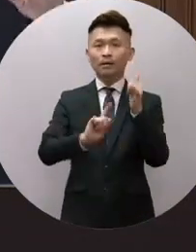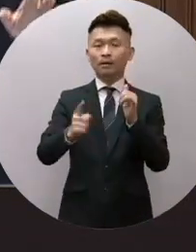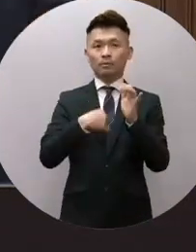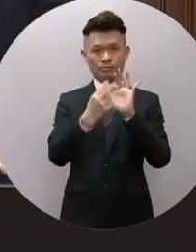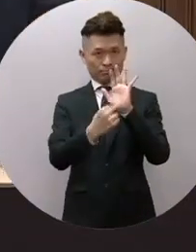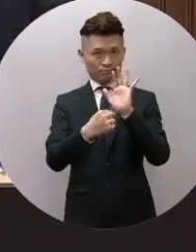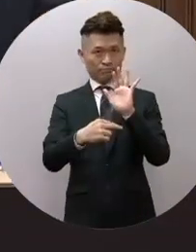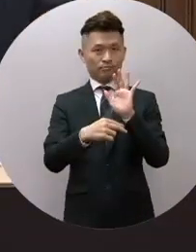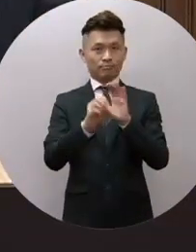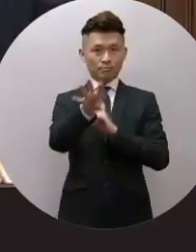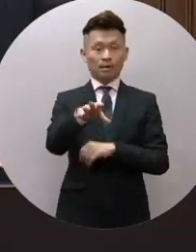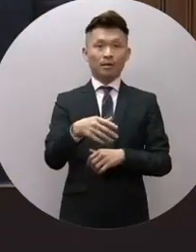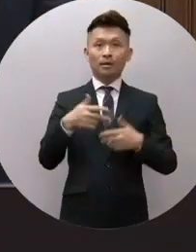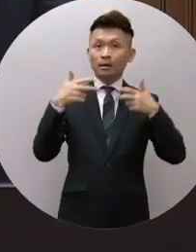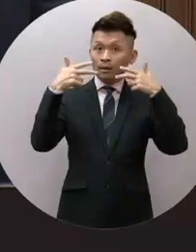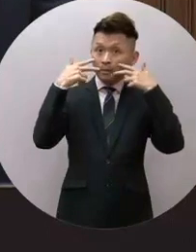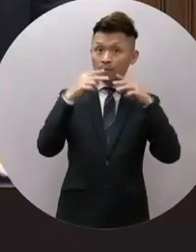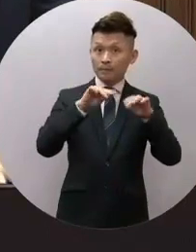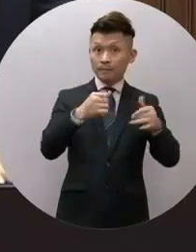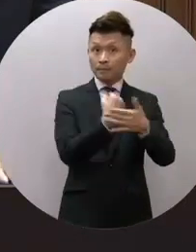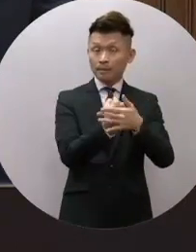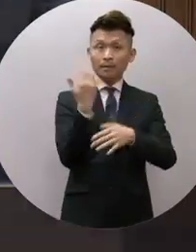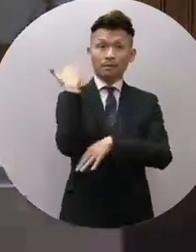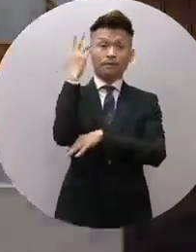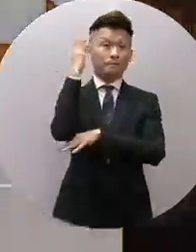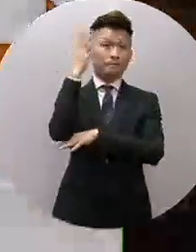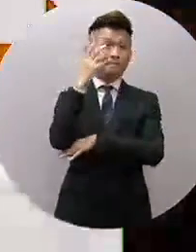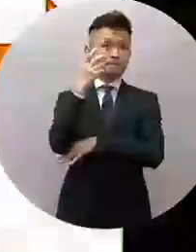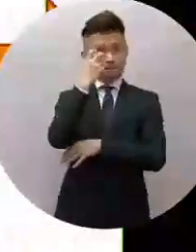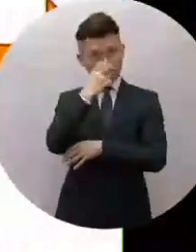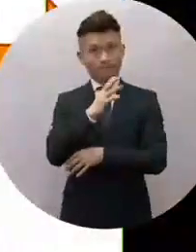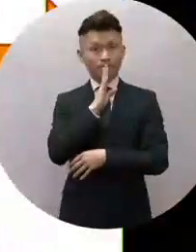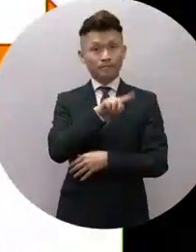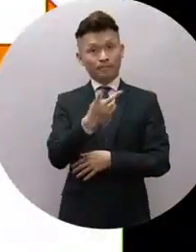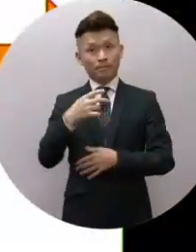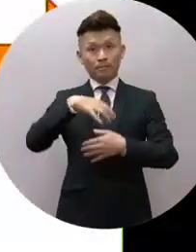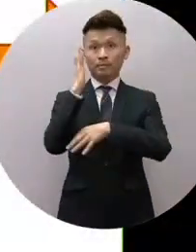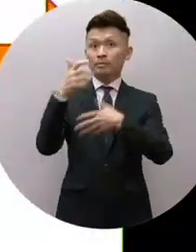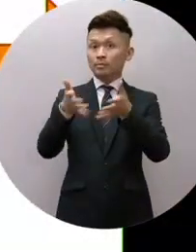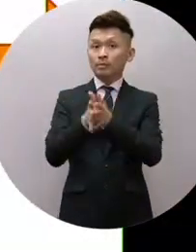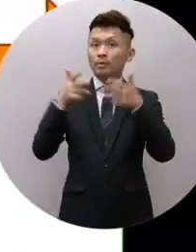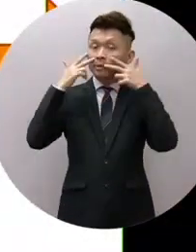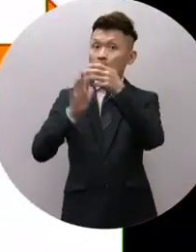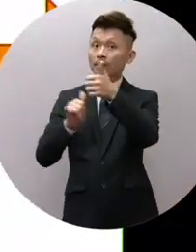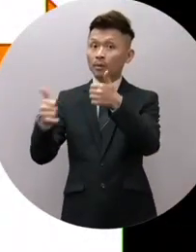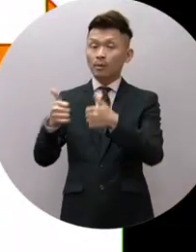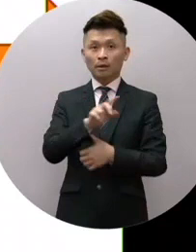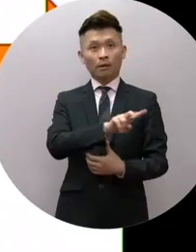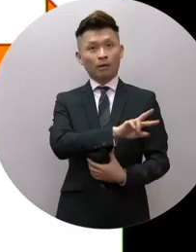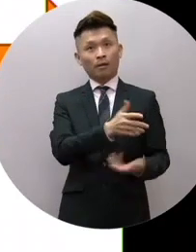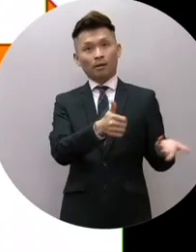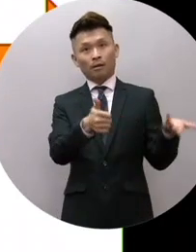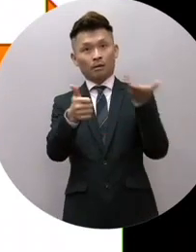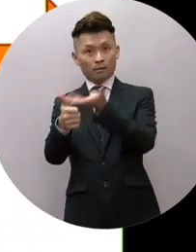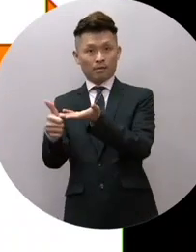说明啦。原住民的保留地，我们最早是在省政府管理的，最后呢到内政部，再到我们原民会成立的时候，当然就